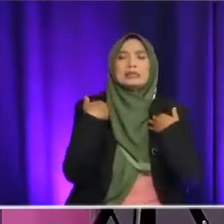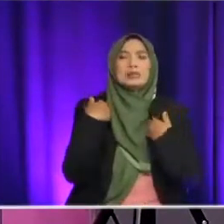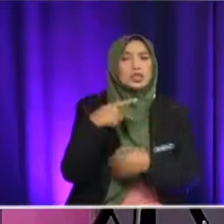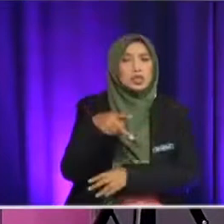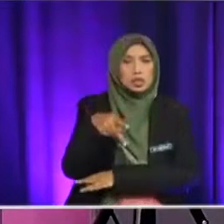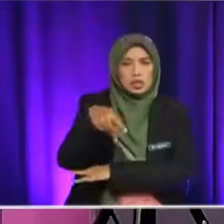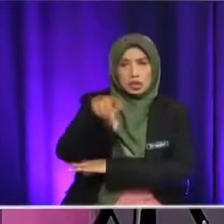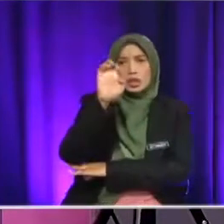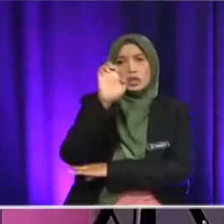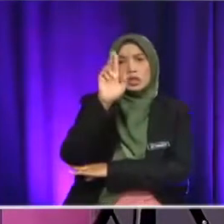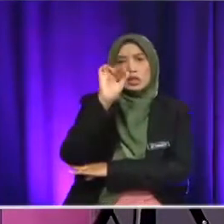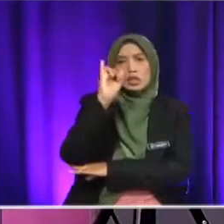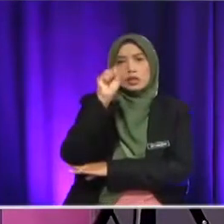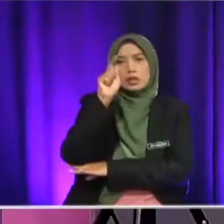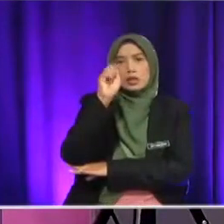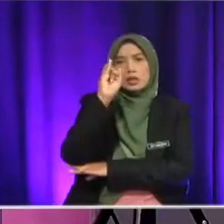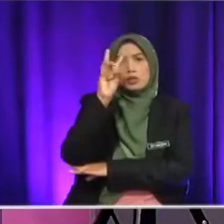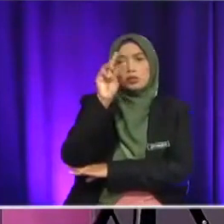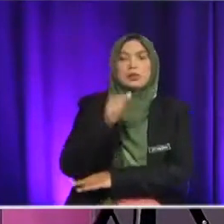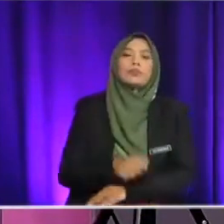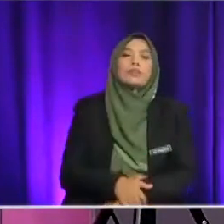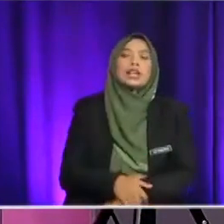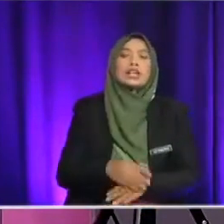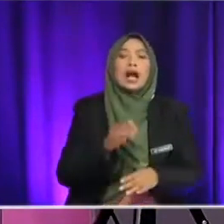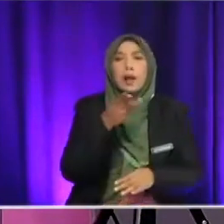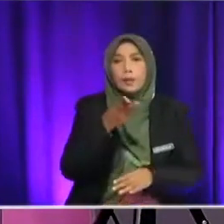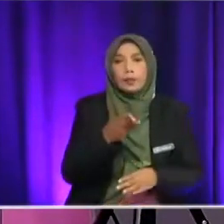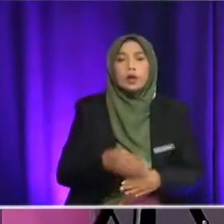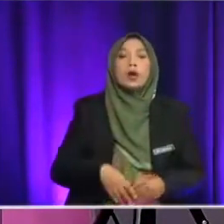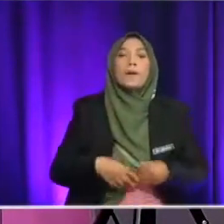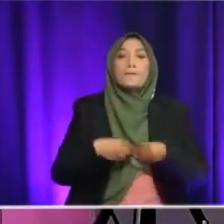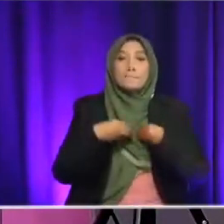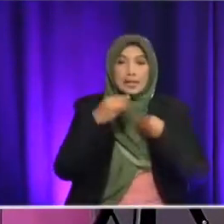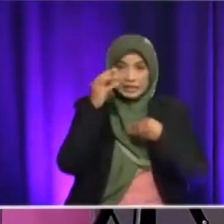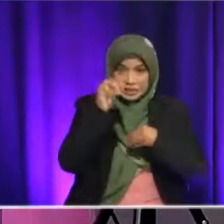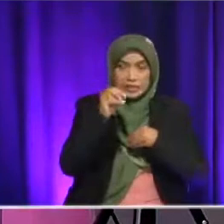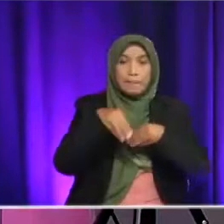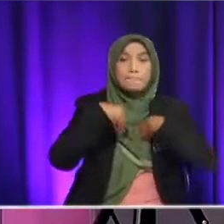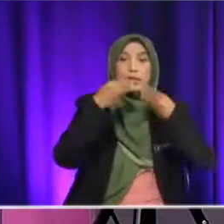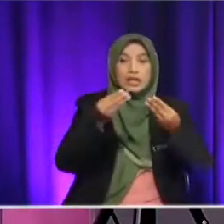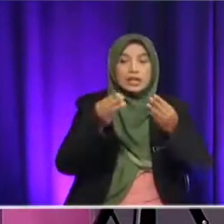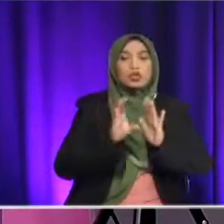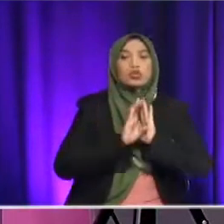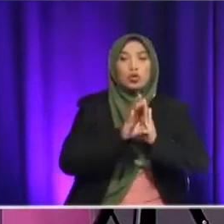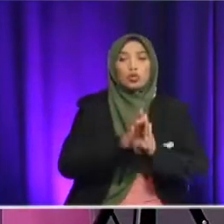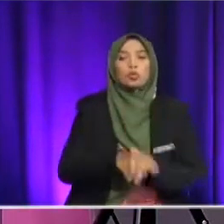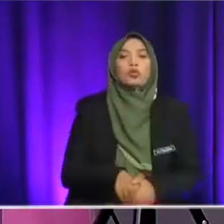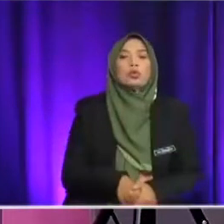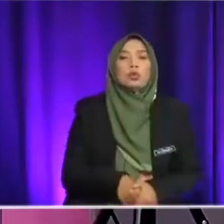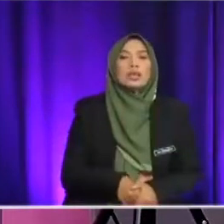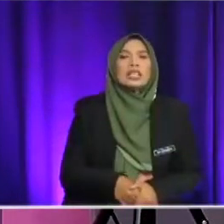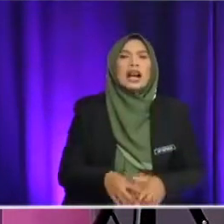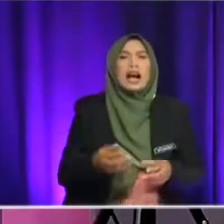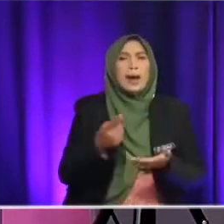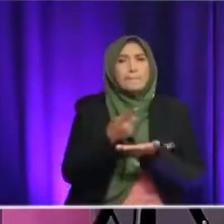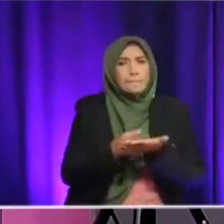peristiwa ini macam mana nak dapat karangan cemerlang? Kamu bagi contoh peristiwa ataupun situasi yang berlaku di sekeliling